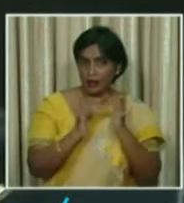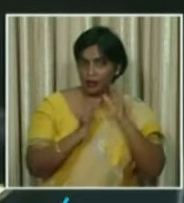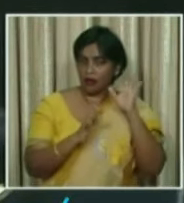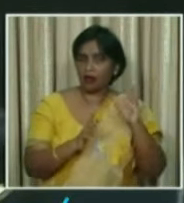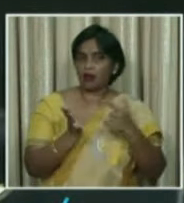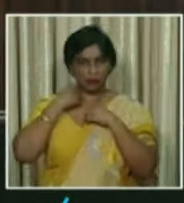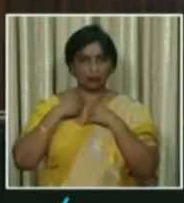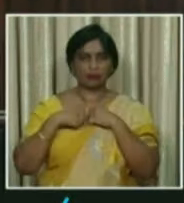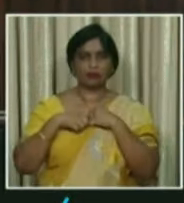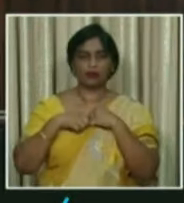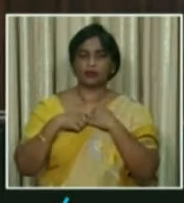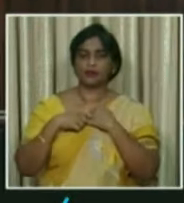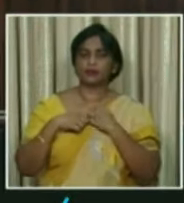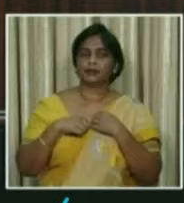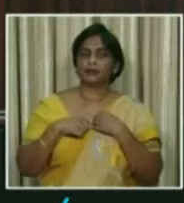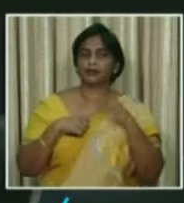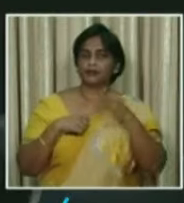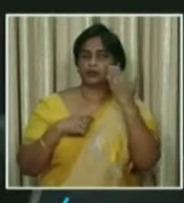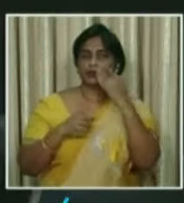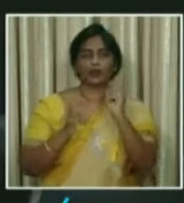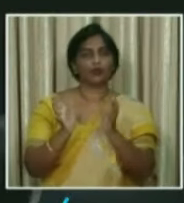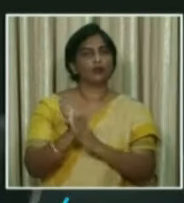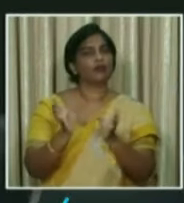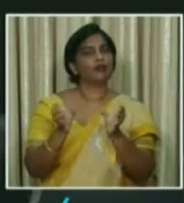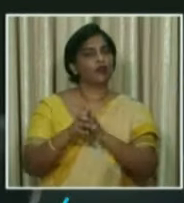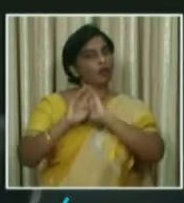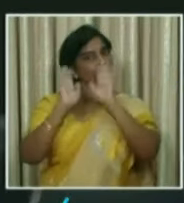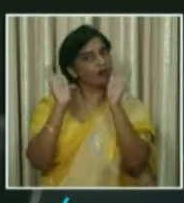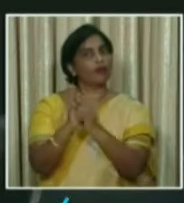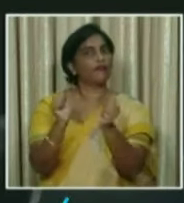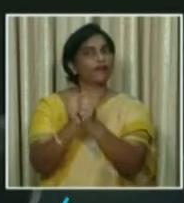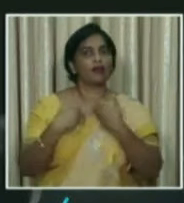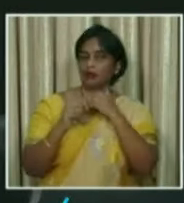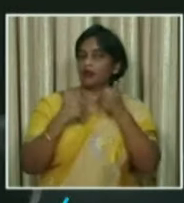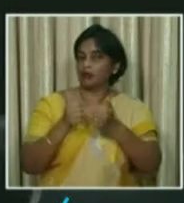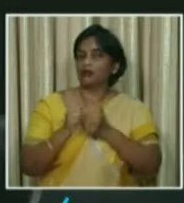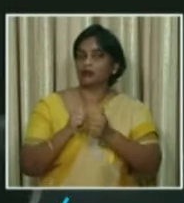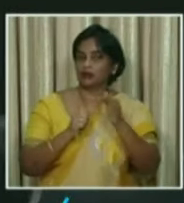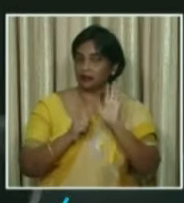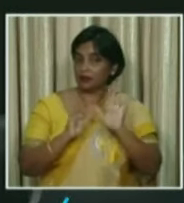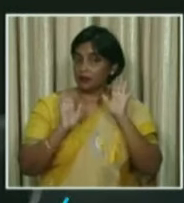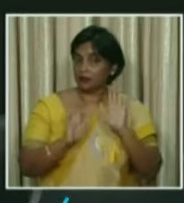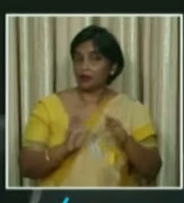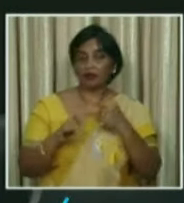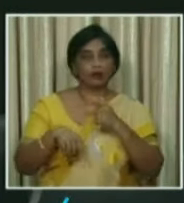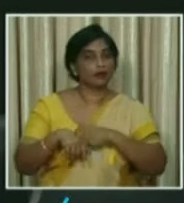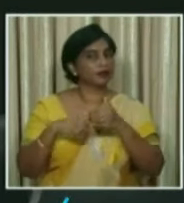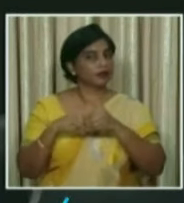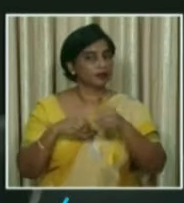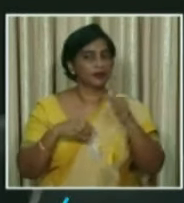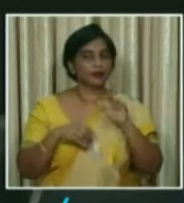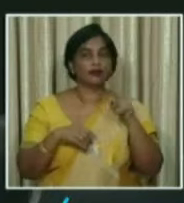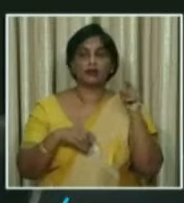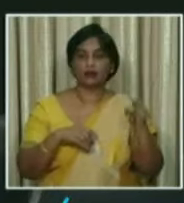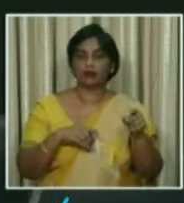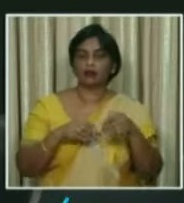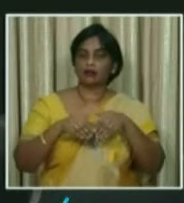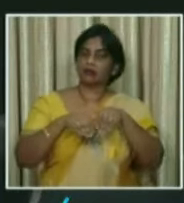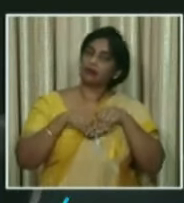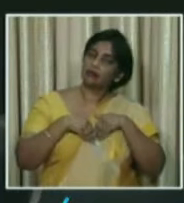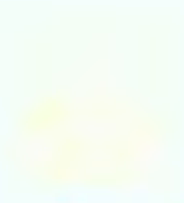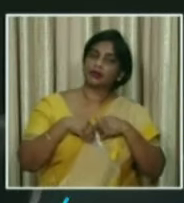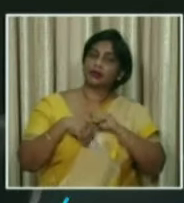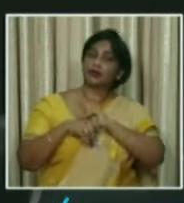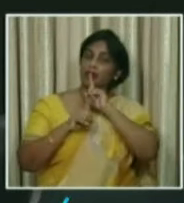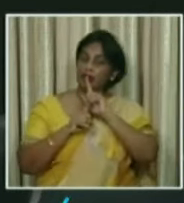බදු ගහන්නේ නැත්තේ? දැන් බලපුවා මුදල් කාර්ක සභාව තමයි ඔක්කොම කරන්නේ. අපි මුකුත් කරන්නේ නැහැ. හැබැයි මේ කාල සීමාවේ එතුමාලා පැත්තකට වෙලා මේ කරුණු